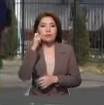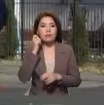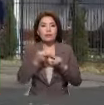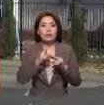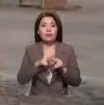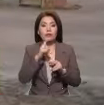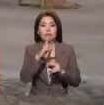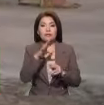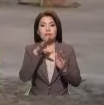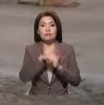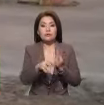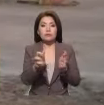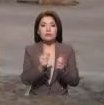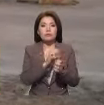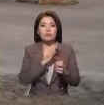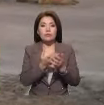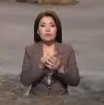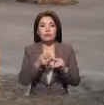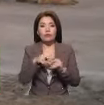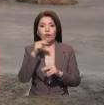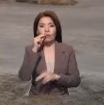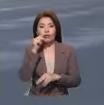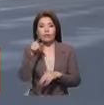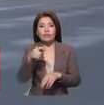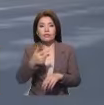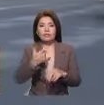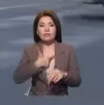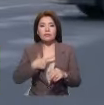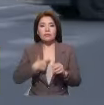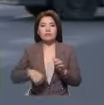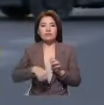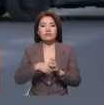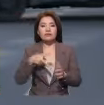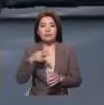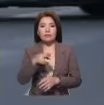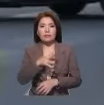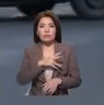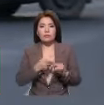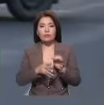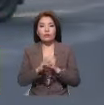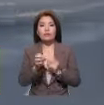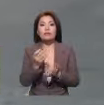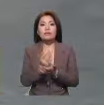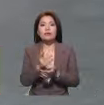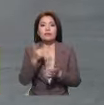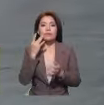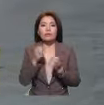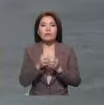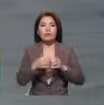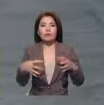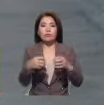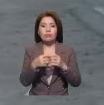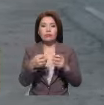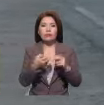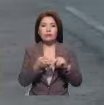пәтерінен табылды. Кейбір деректерге сүйенсек, ер азамат жүрегіне қайшы қадаған. Алдын ала белгілі болғаны, марқұмның отбасында жанжал жиі болатын көрінеді.